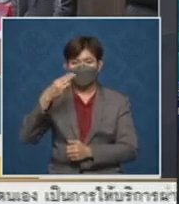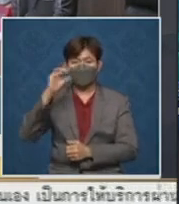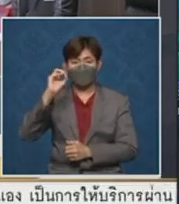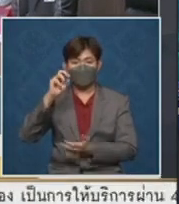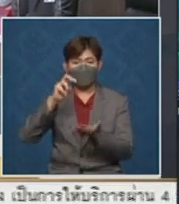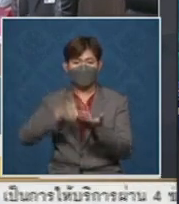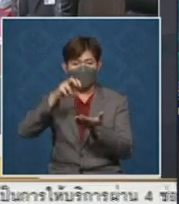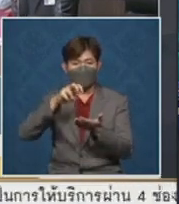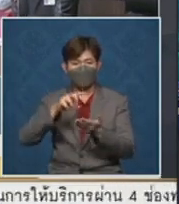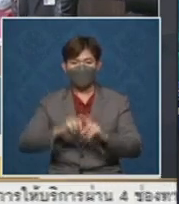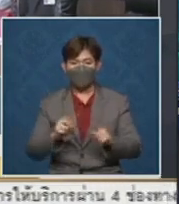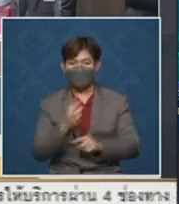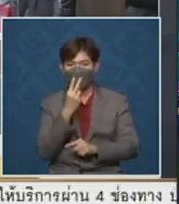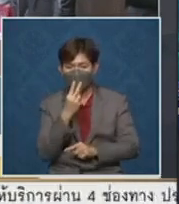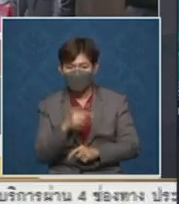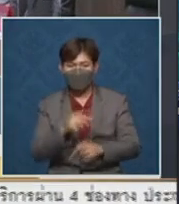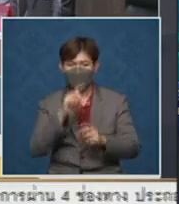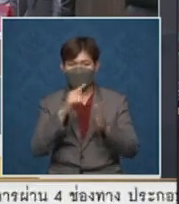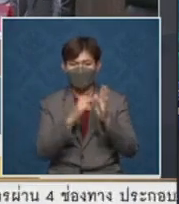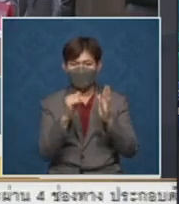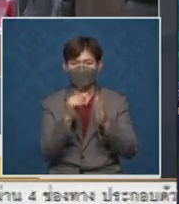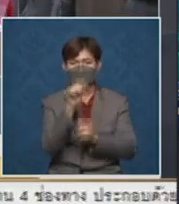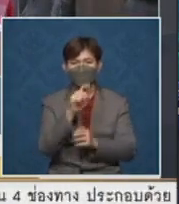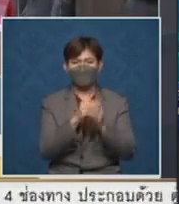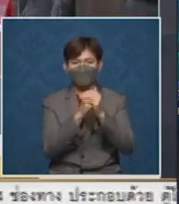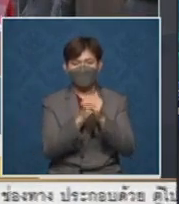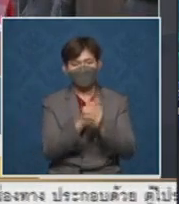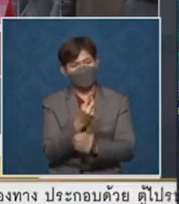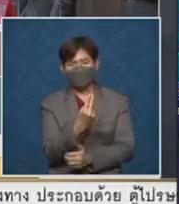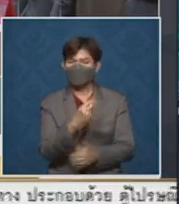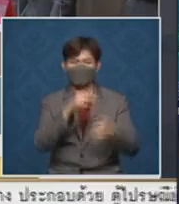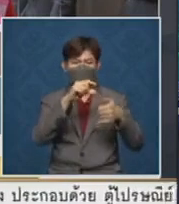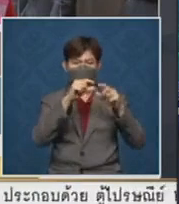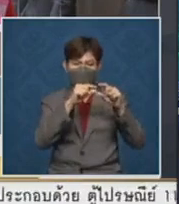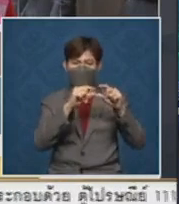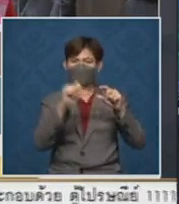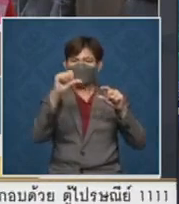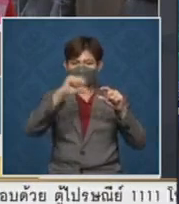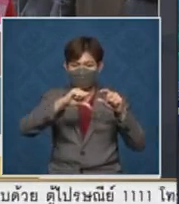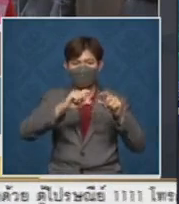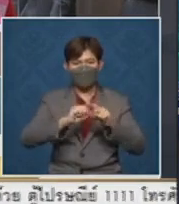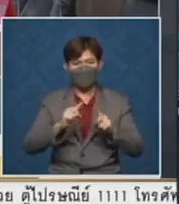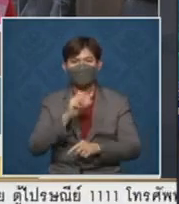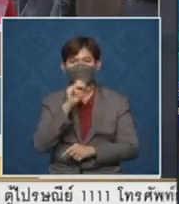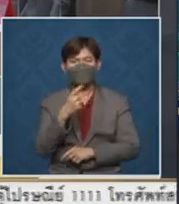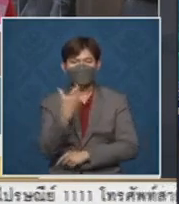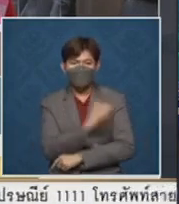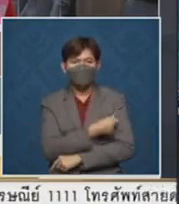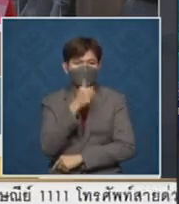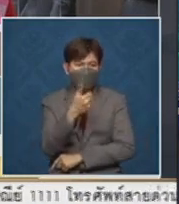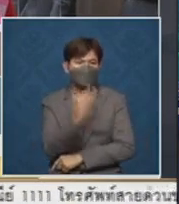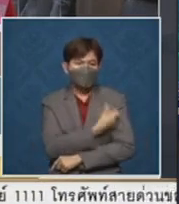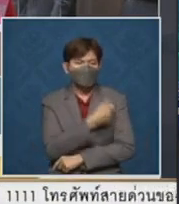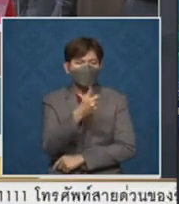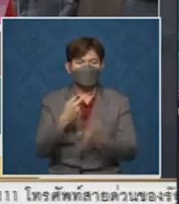คุมเรื่องนี ้ แต่ไม่ได้บอกว่าเอาทหารแล้วไปสั่งซ้ายหันขวาหันอยู่แล้วคุณผู้ชมทุกองคาพยพเวลาทำงานด้วยกันเนี่ยมันต้องมีลีด